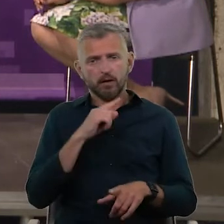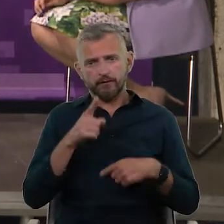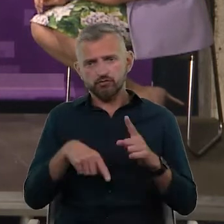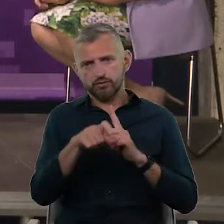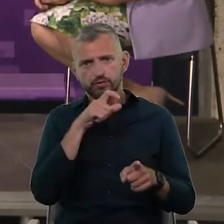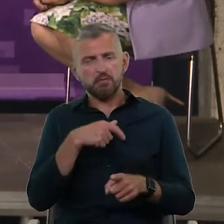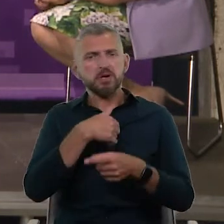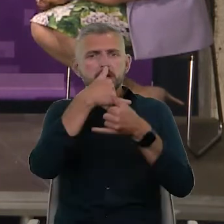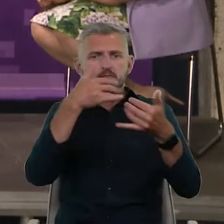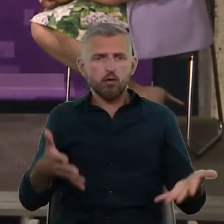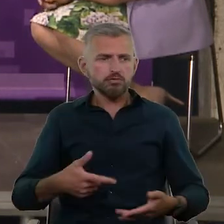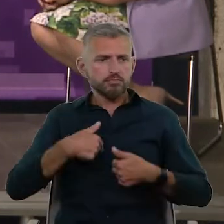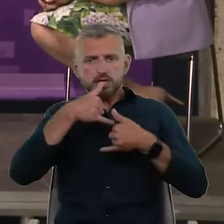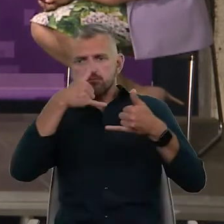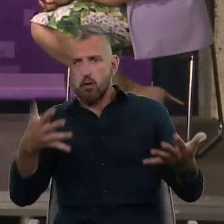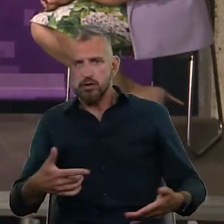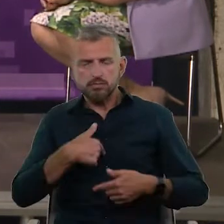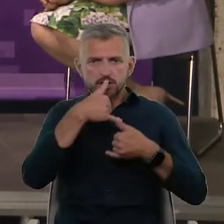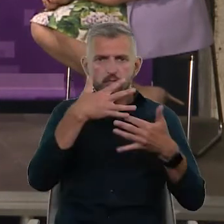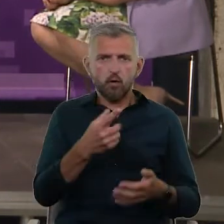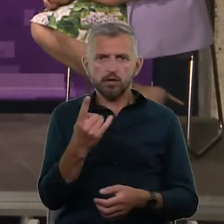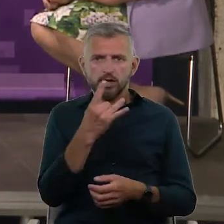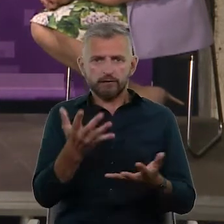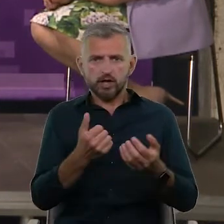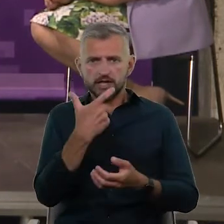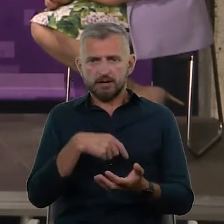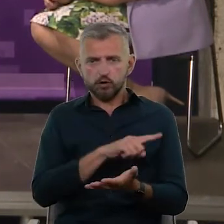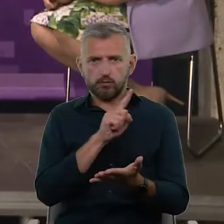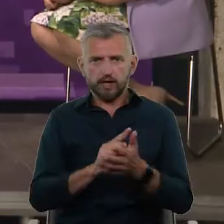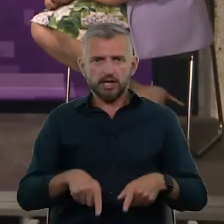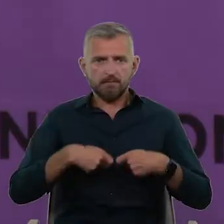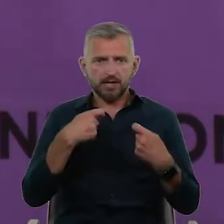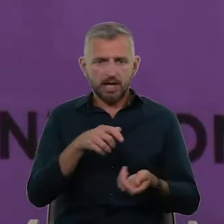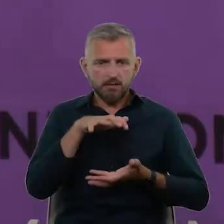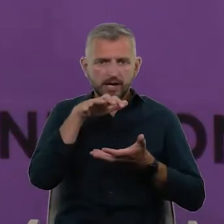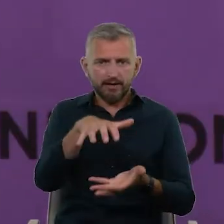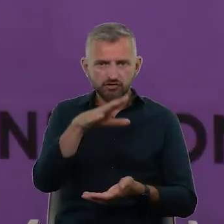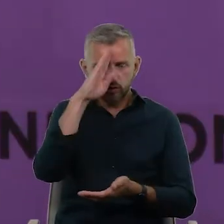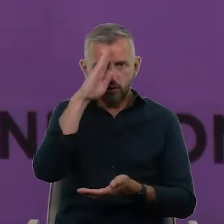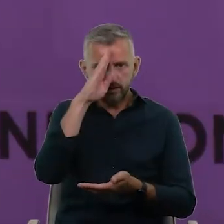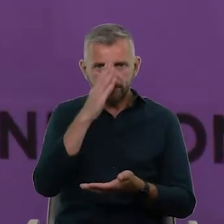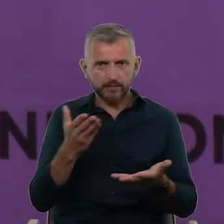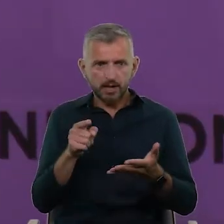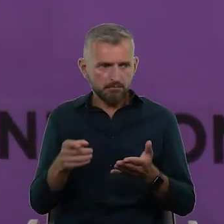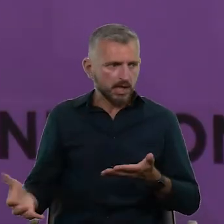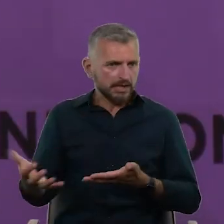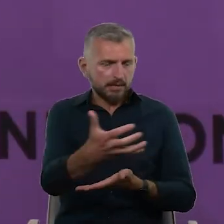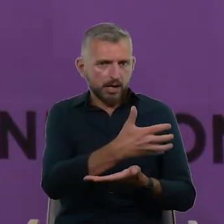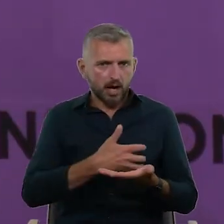одна відповідь: ми не можемо. Вони один раз на себе взяли зобов'язання передати передачі хлопцям, які ми